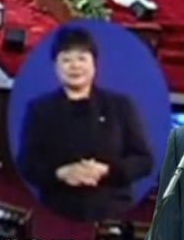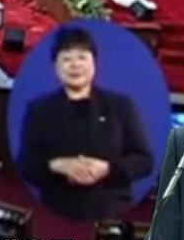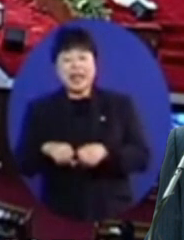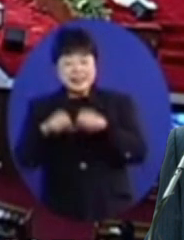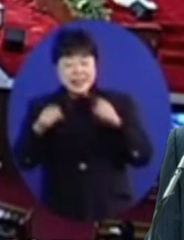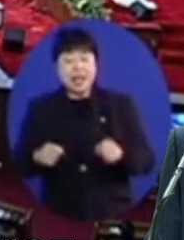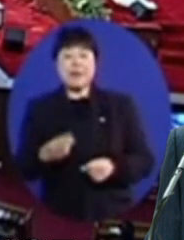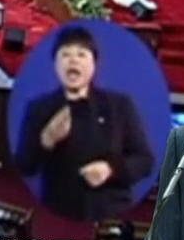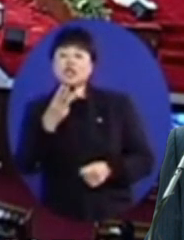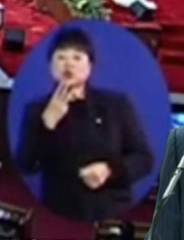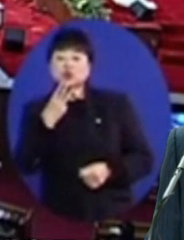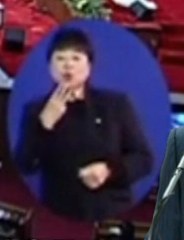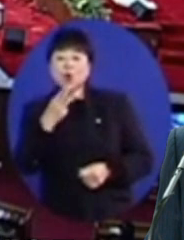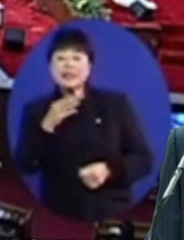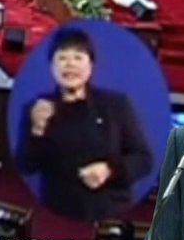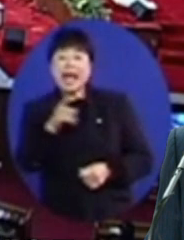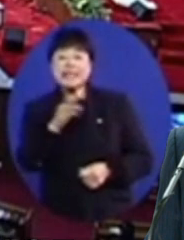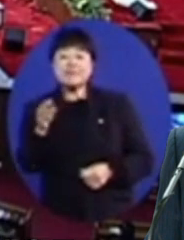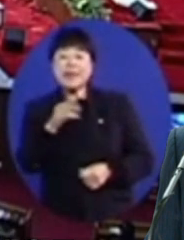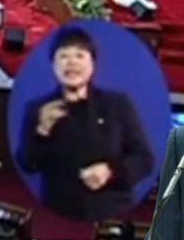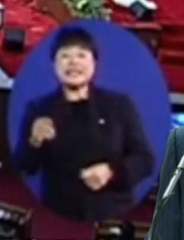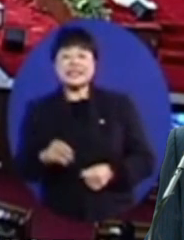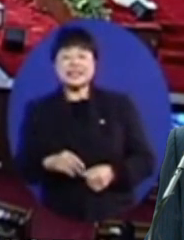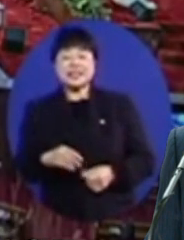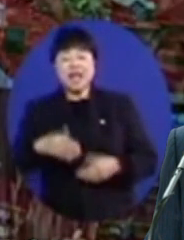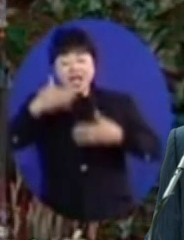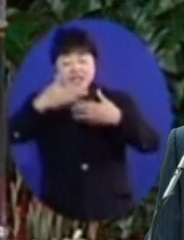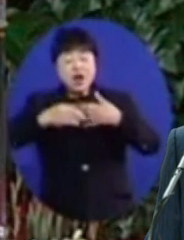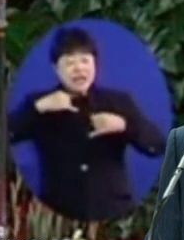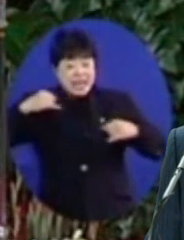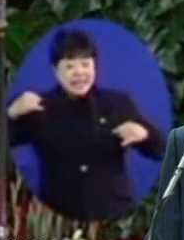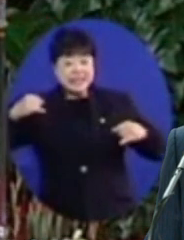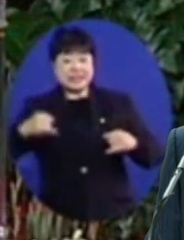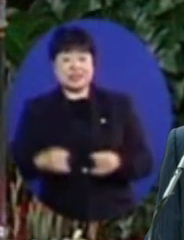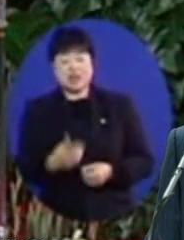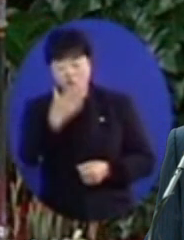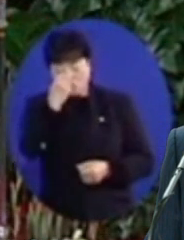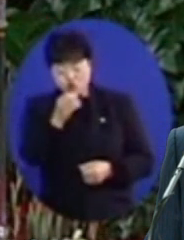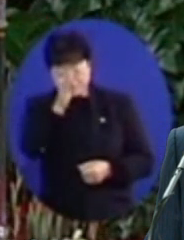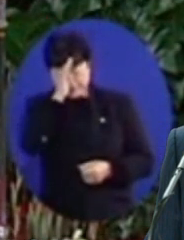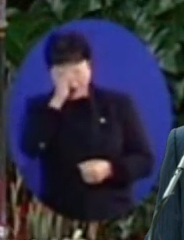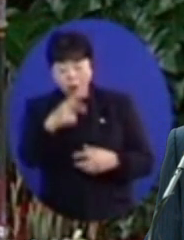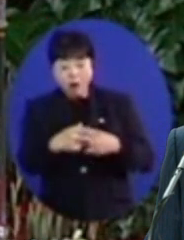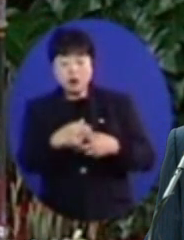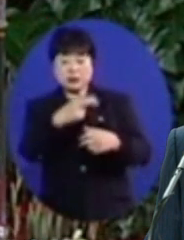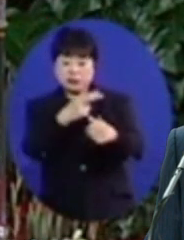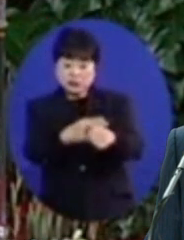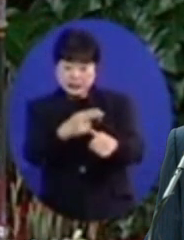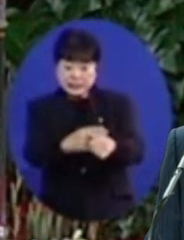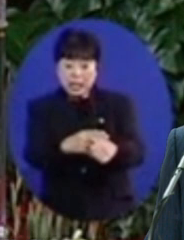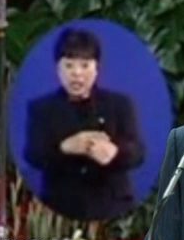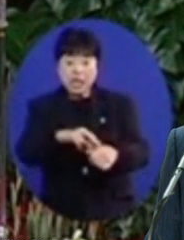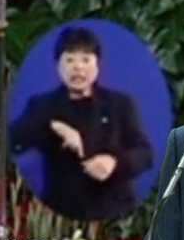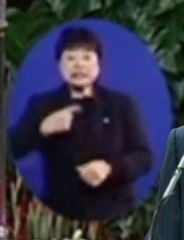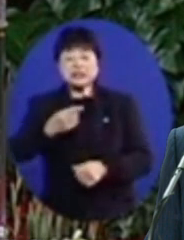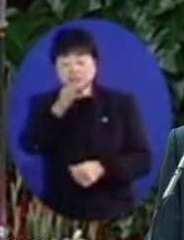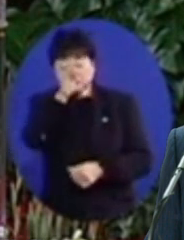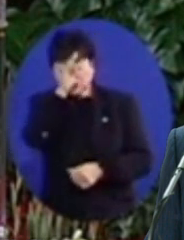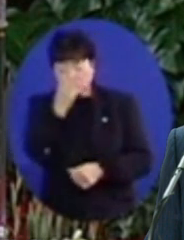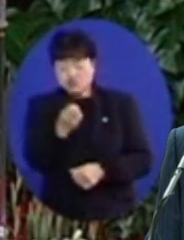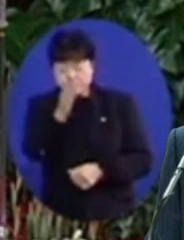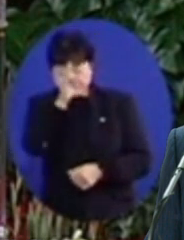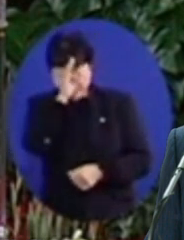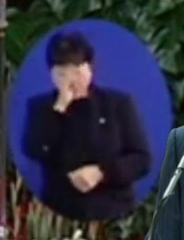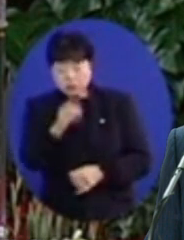수도 타이페이에서 연예인 우울증 전담 전문의사로 유명했던 의사가 자기가 우울증으로 인해 스스로